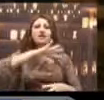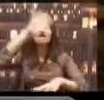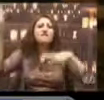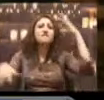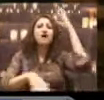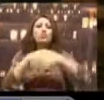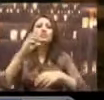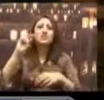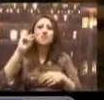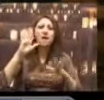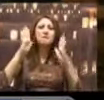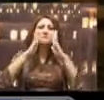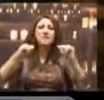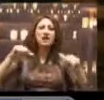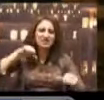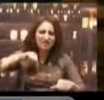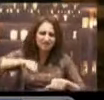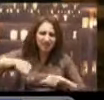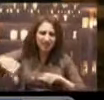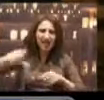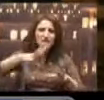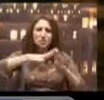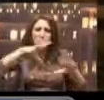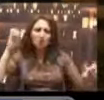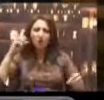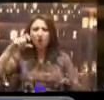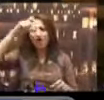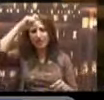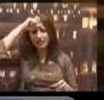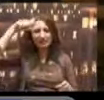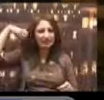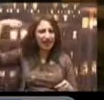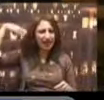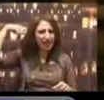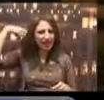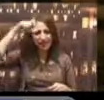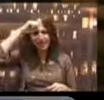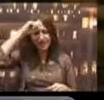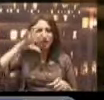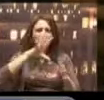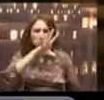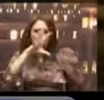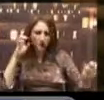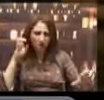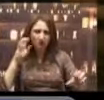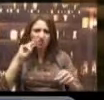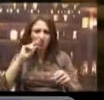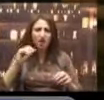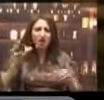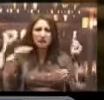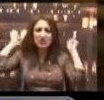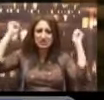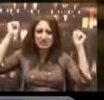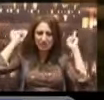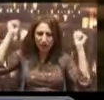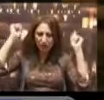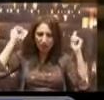مصر، صوره لفساد موجود في الداخليه في الفتره دي، الثوره اللي قامت في الاخر خالص عشان